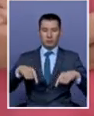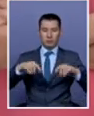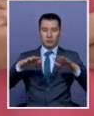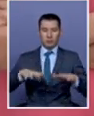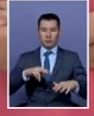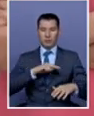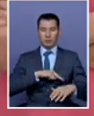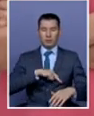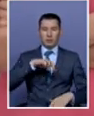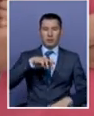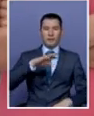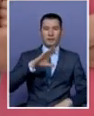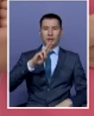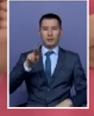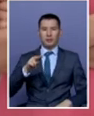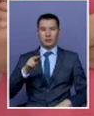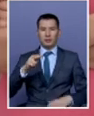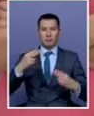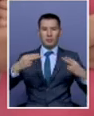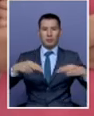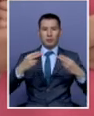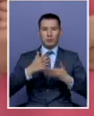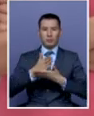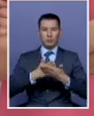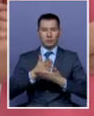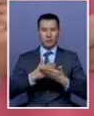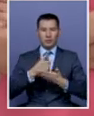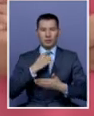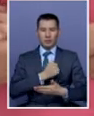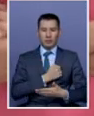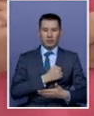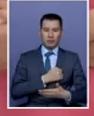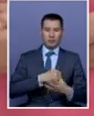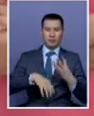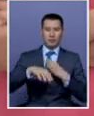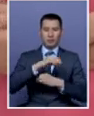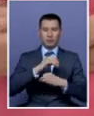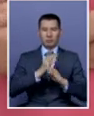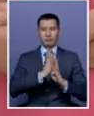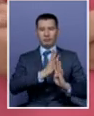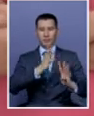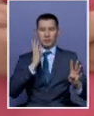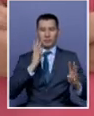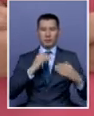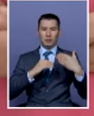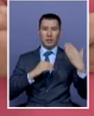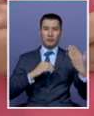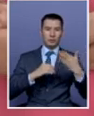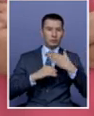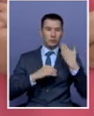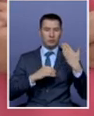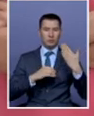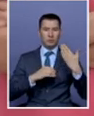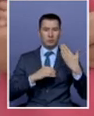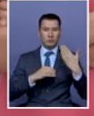службы МВД, погранслужбы. Выставили всех нас в ряд. Левого ряда нету,